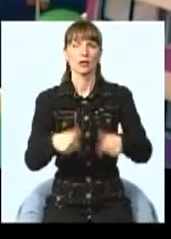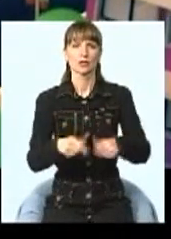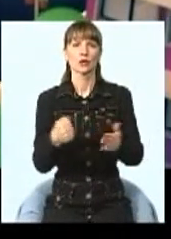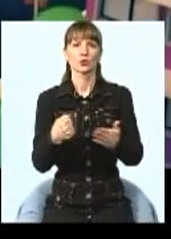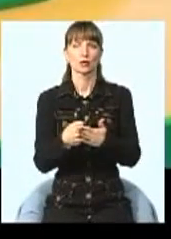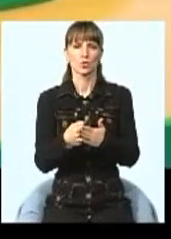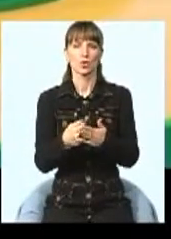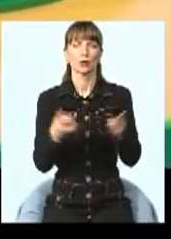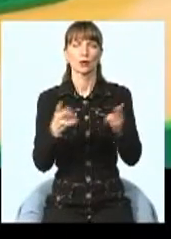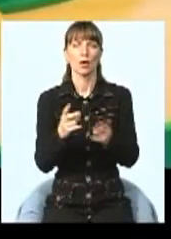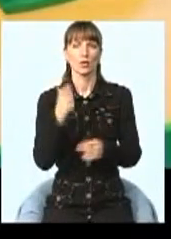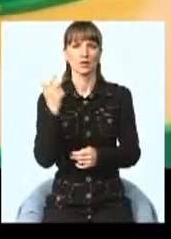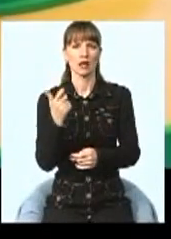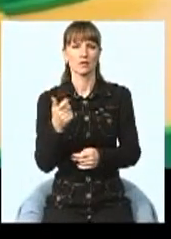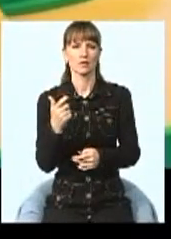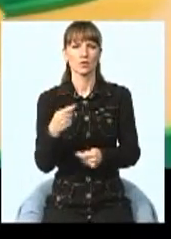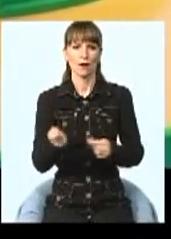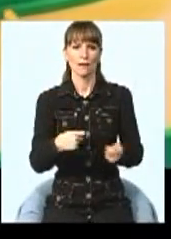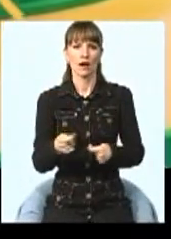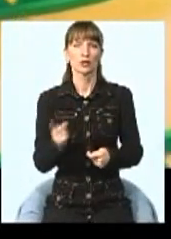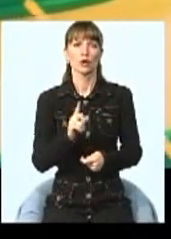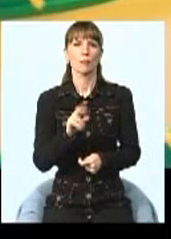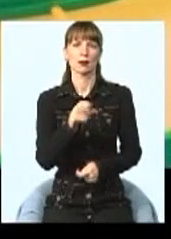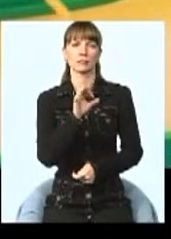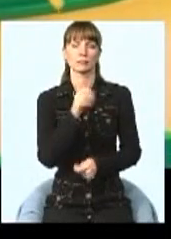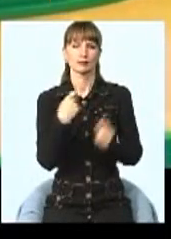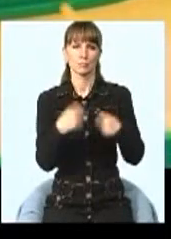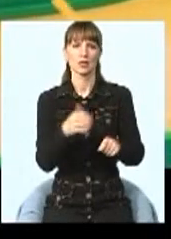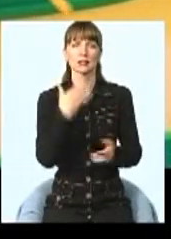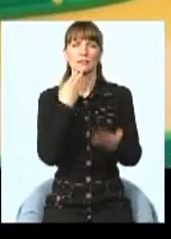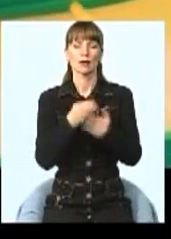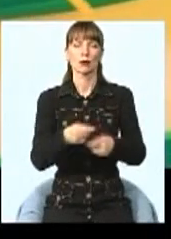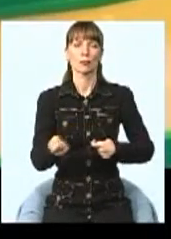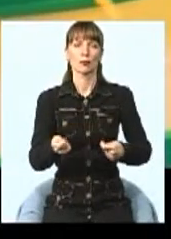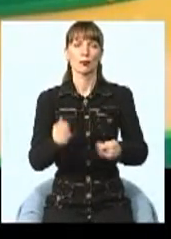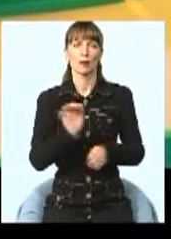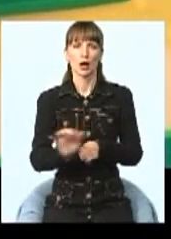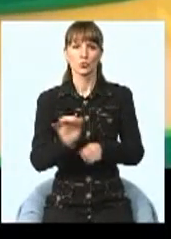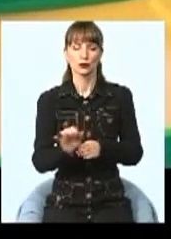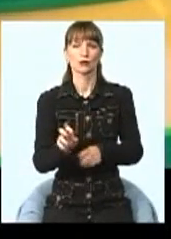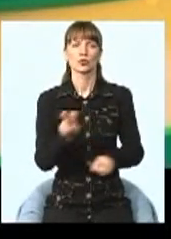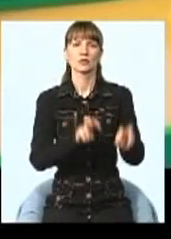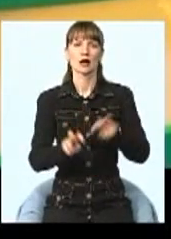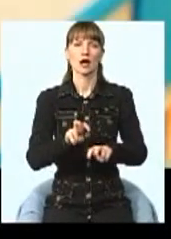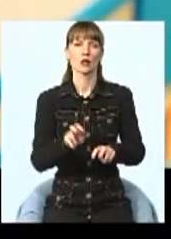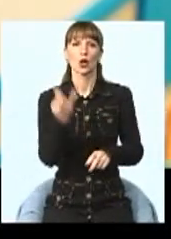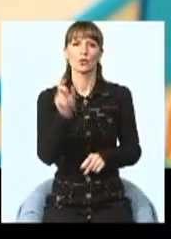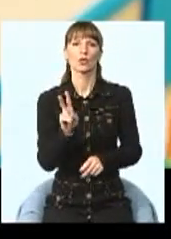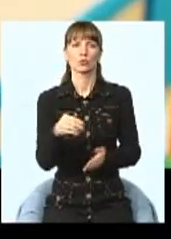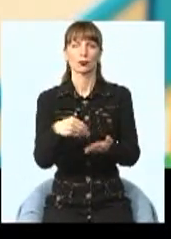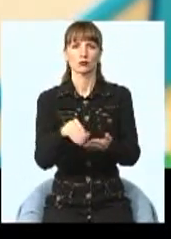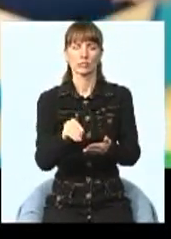конкретного власника. Якщо фірмі необхідно реалізувати свою продукцію, її працівники шукають клієнтів та домовляються з ними,